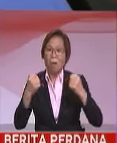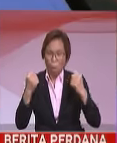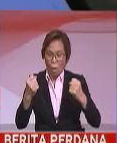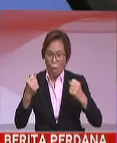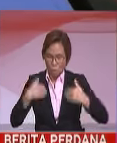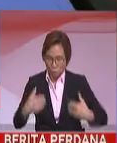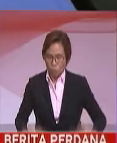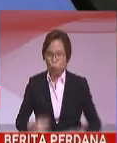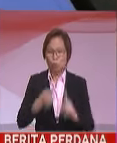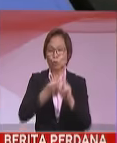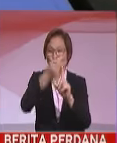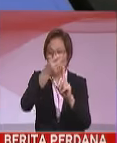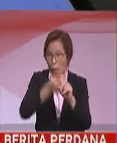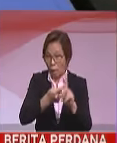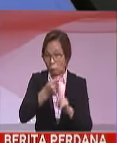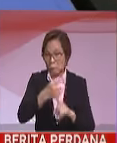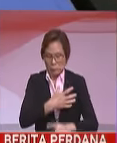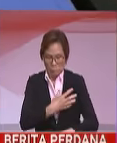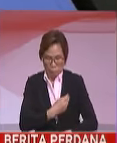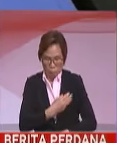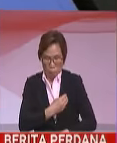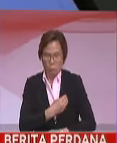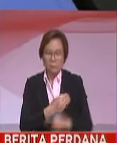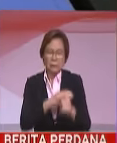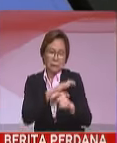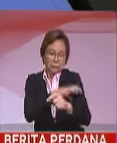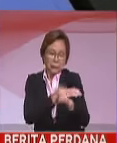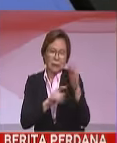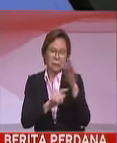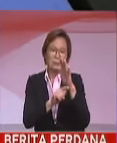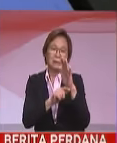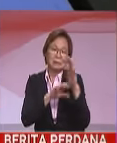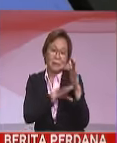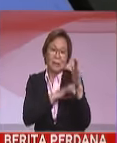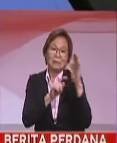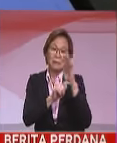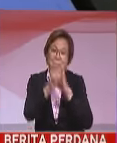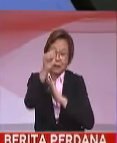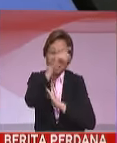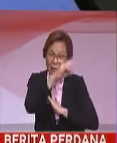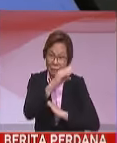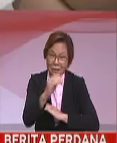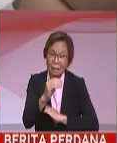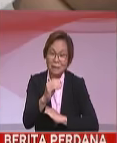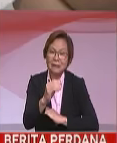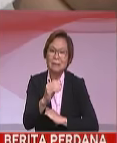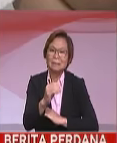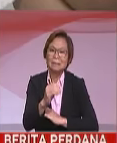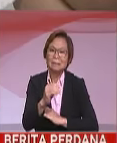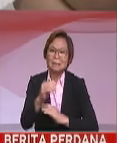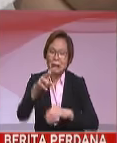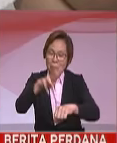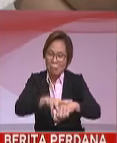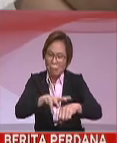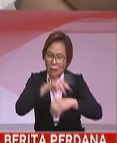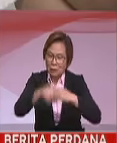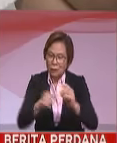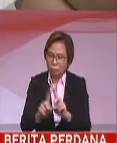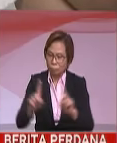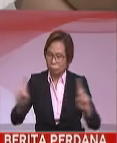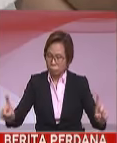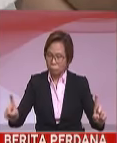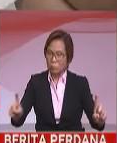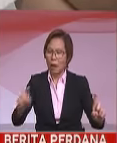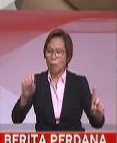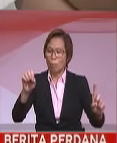antaranya suhu badan, degupan jantung, tekanan darah dan kadar oksigen dalam darah. Menariknya, selain mengeluarkan peringatan tentang jarak fizikal